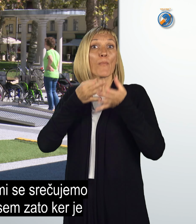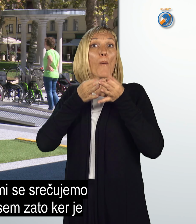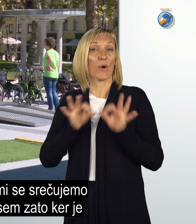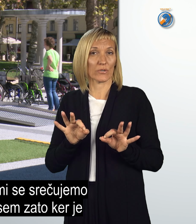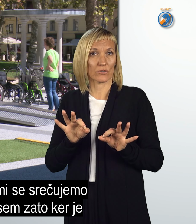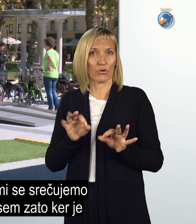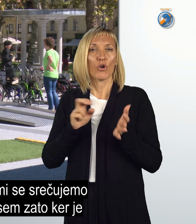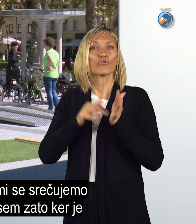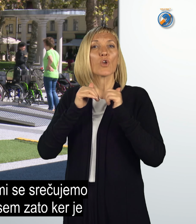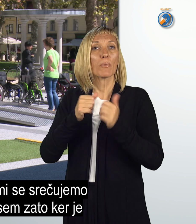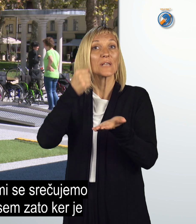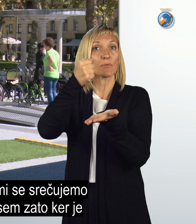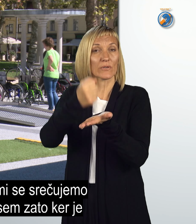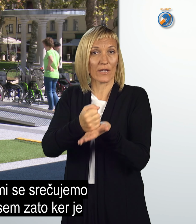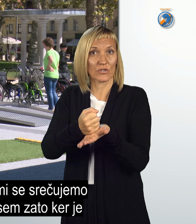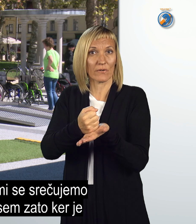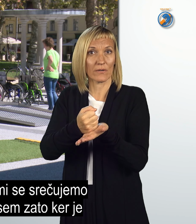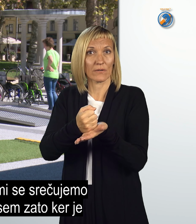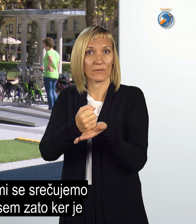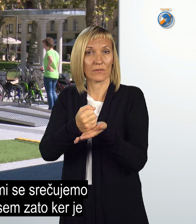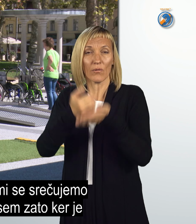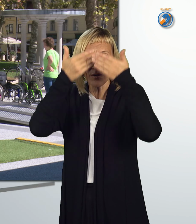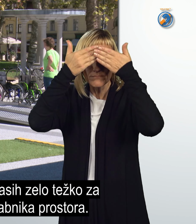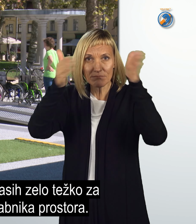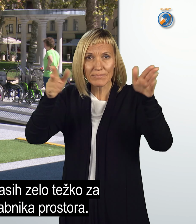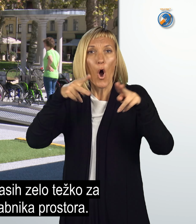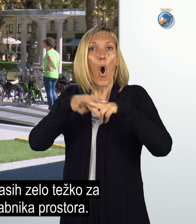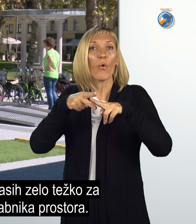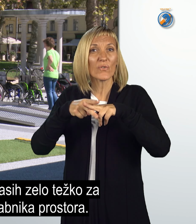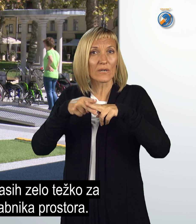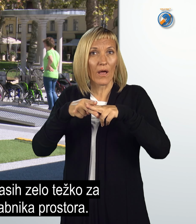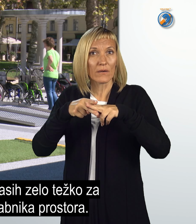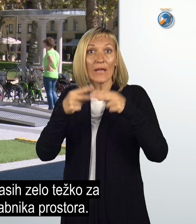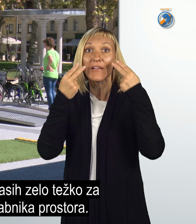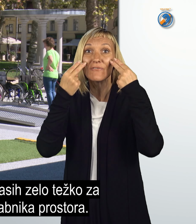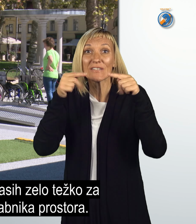predvsem zaradi dejstva, ker ozavestiti te ovire